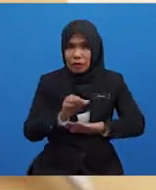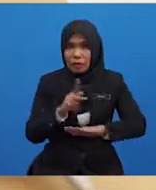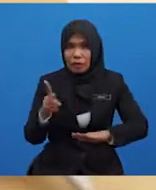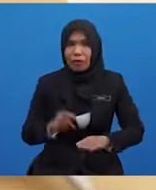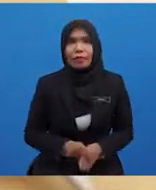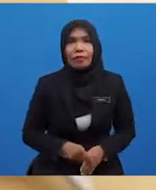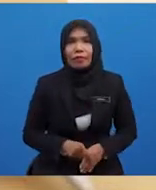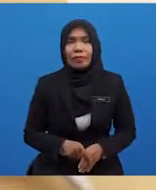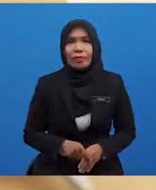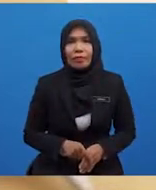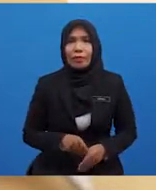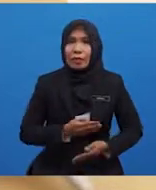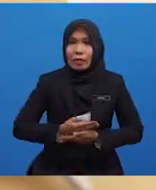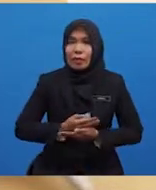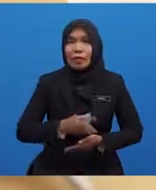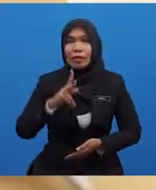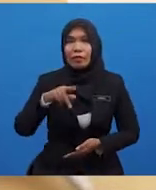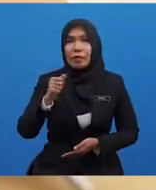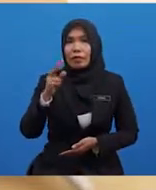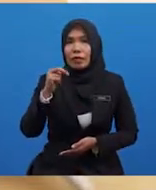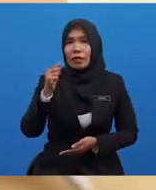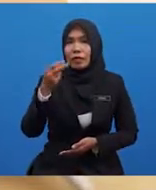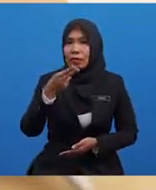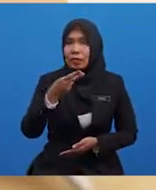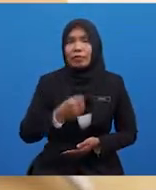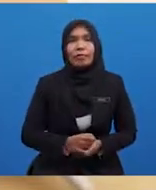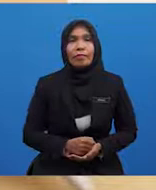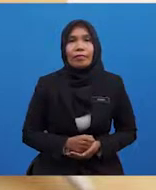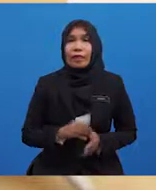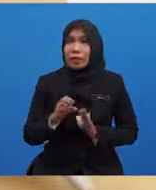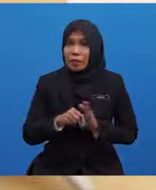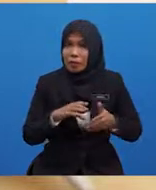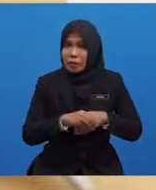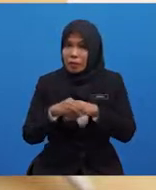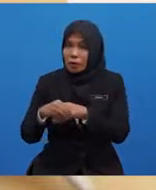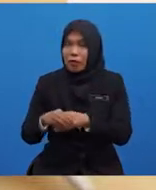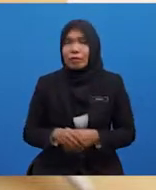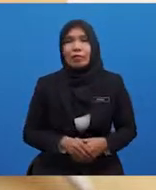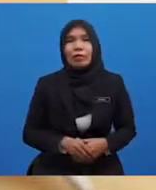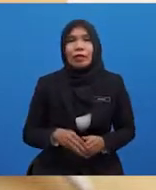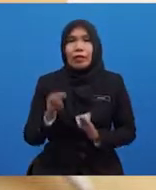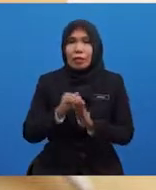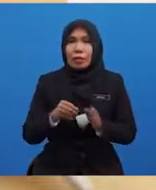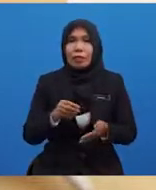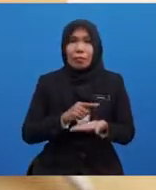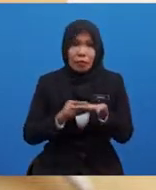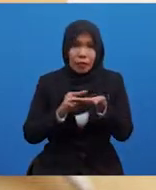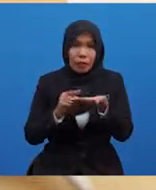panah sebagai panduan membaca maklumat yang terdapat pada carta tersebut.